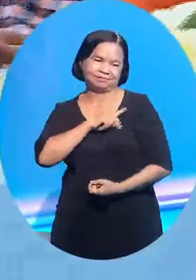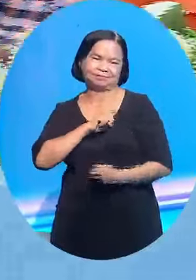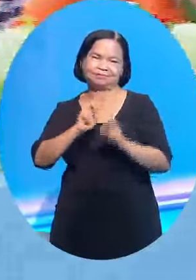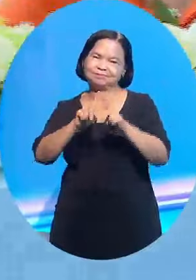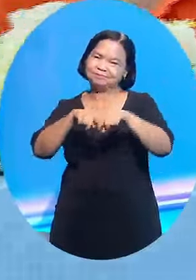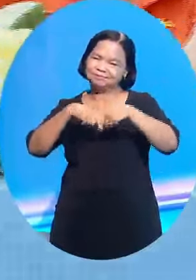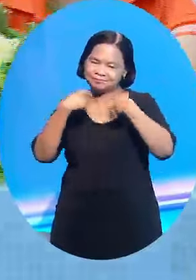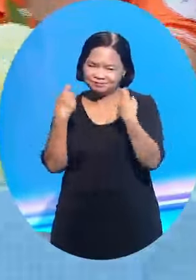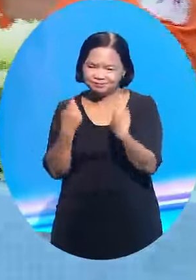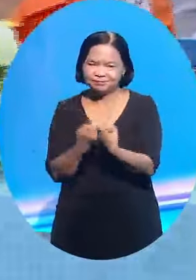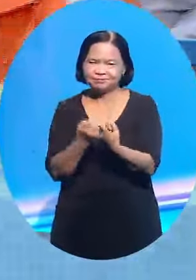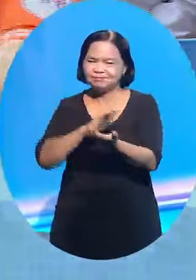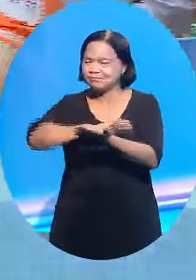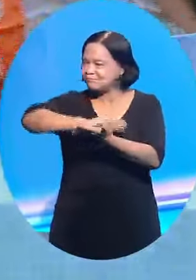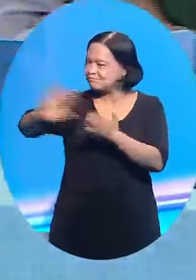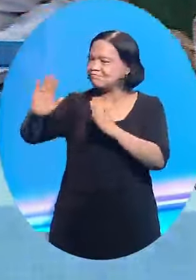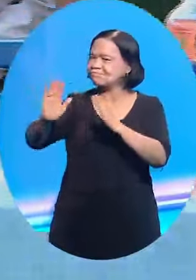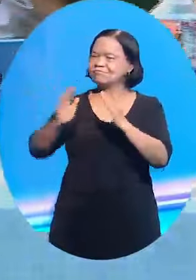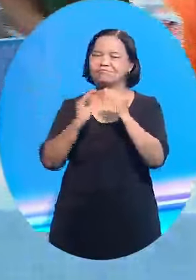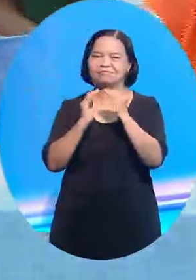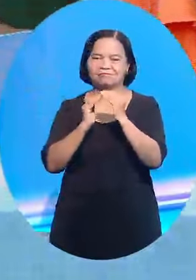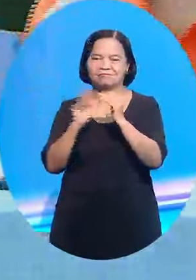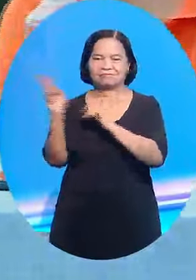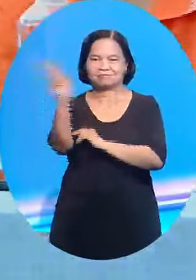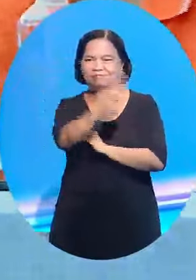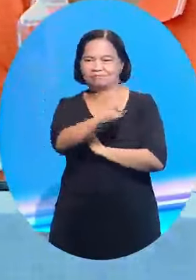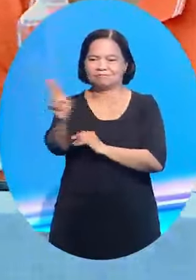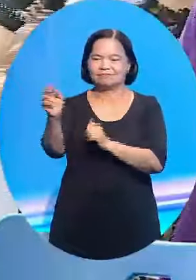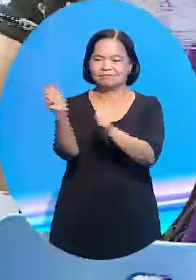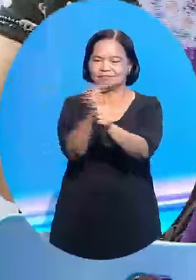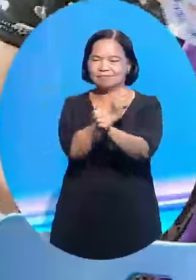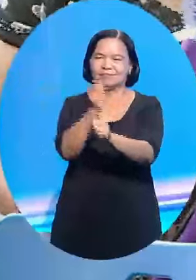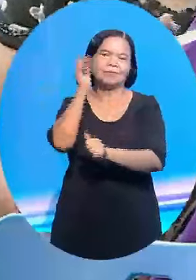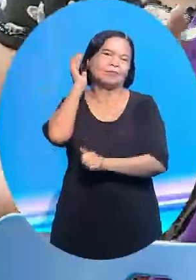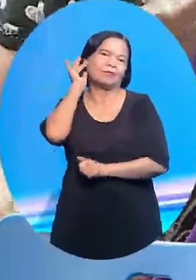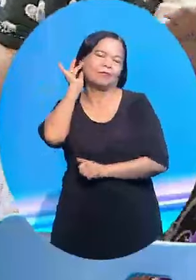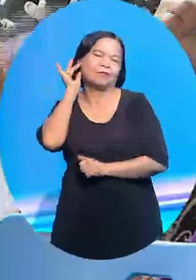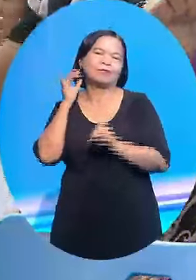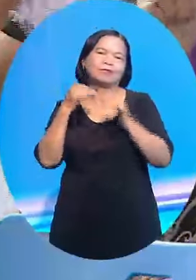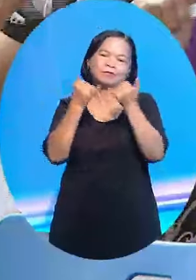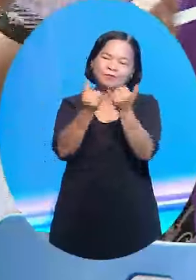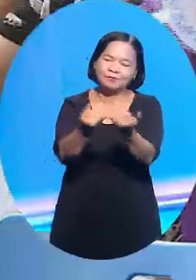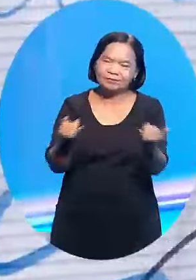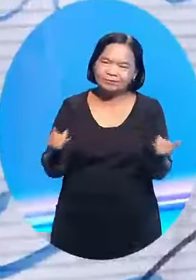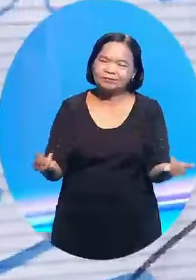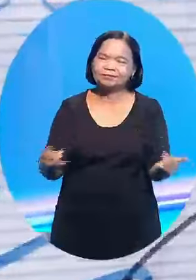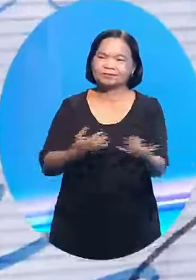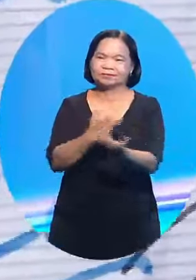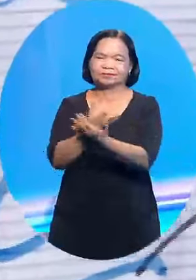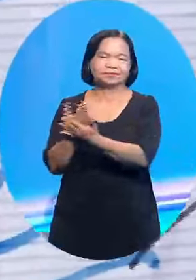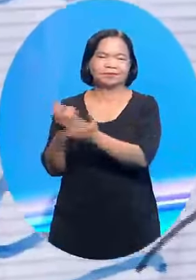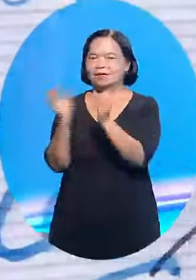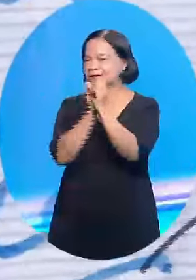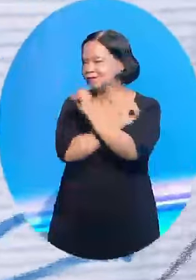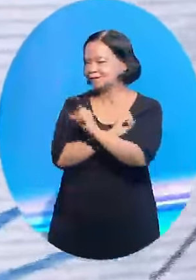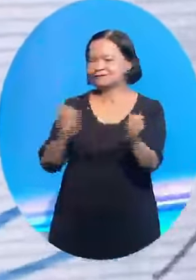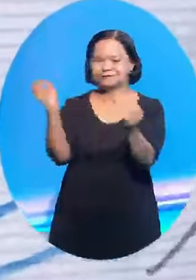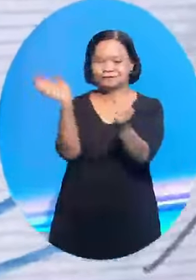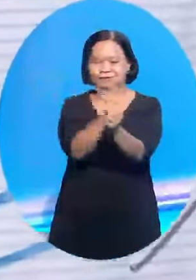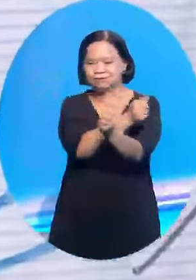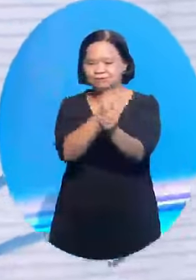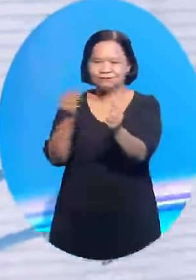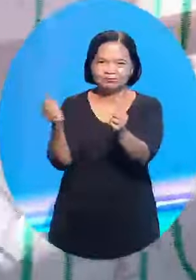cộng đồng, góp phần xóa bỏ bất bình đẳng giới và chấm dứt bạo lực đối với phụ nữ và trẻ em, cùng nhau hướng đến một xã hội không còn bạo lực. Các phường